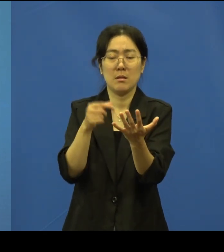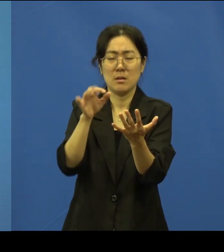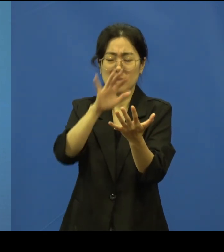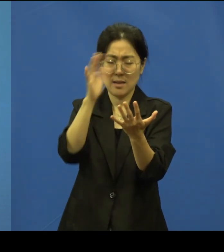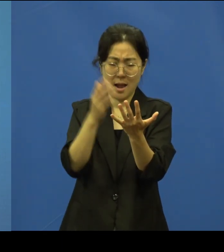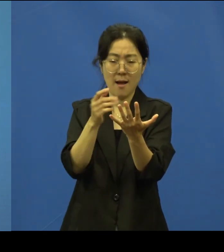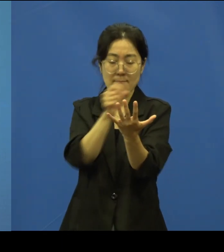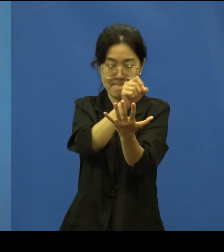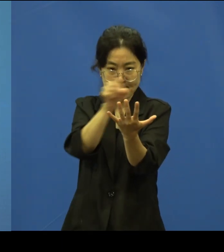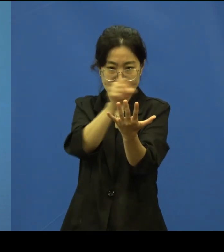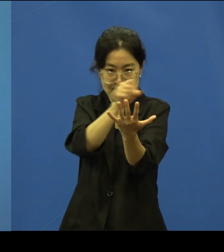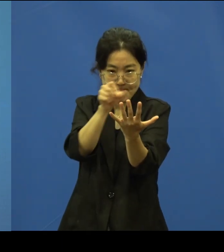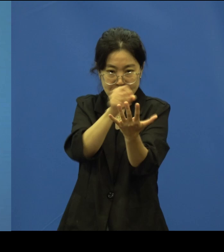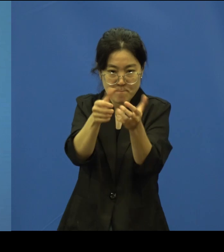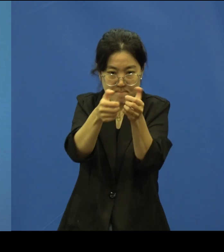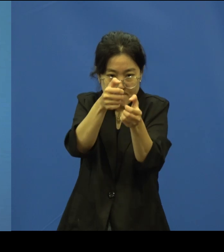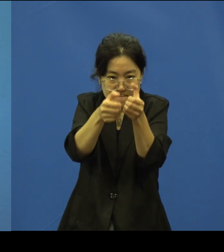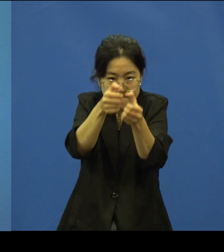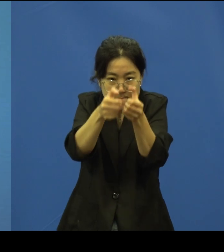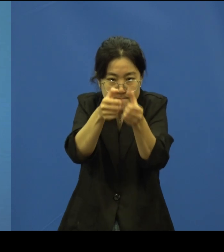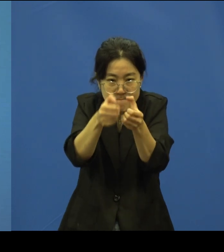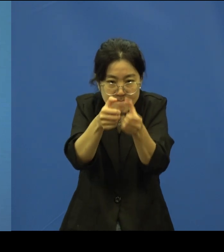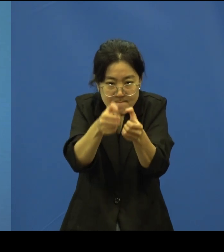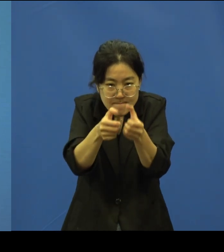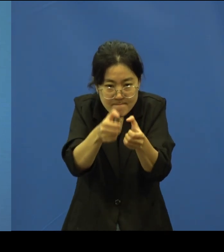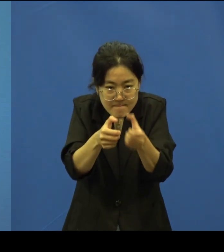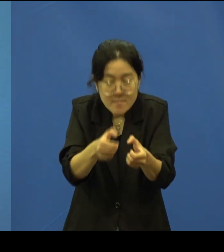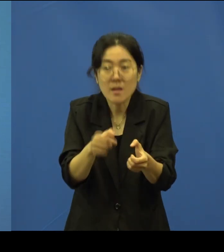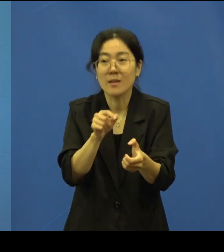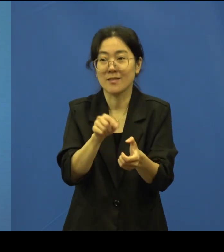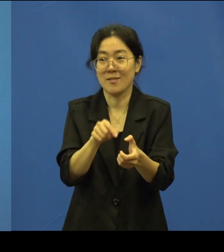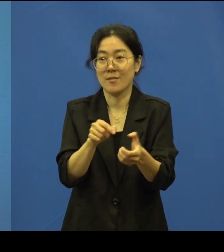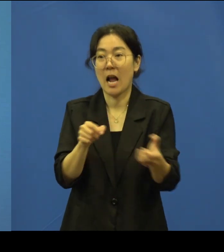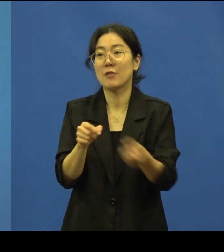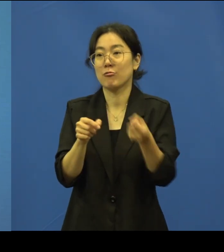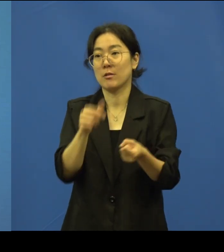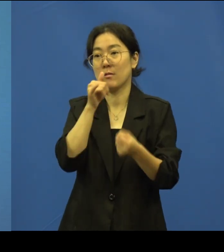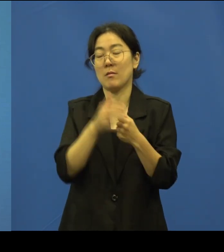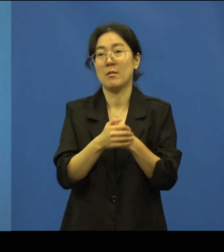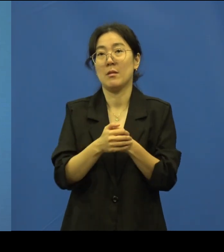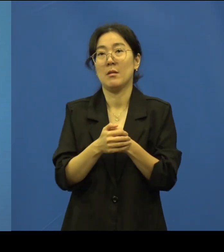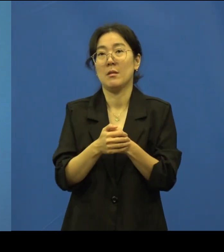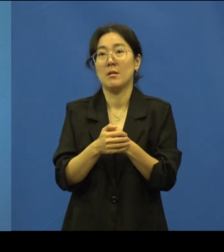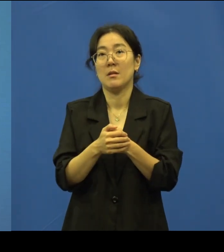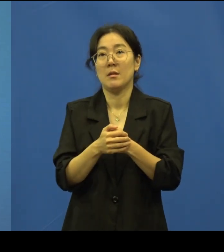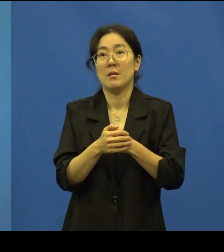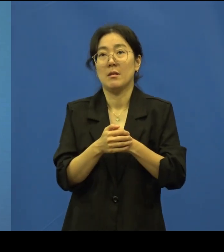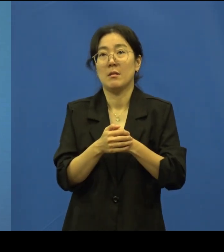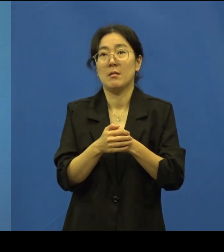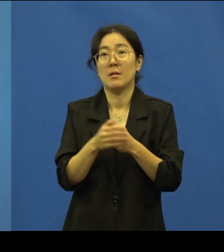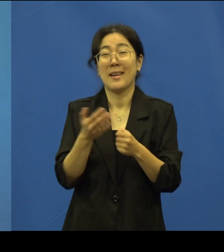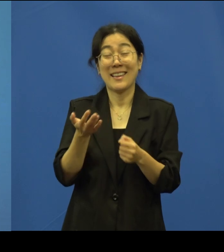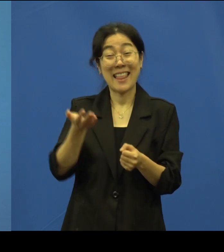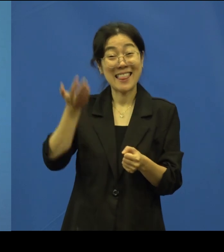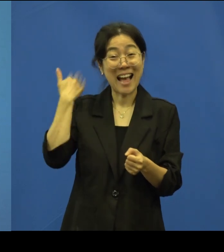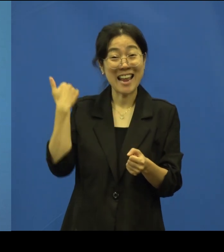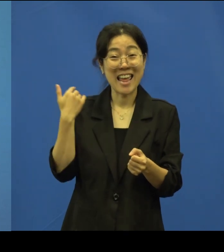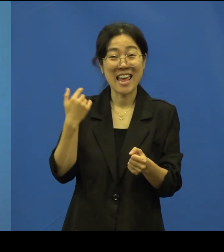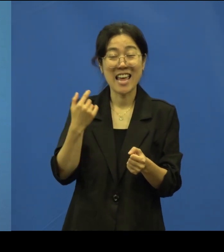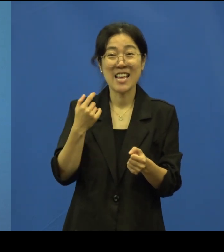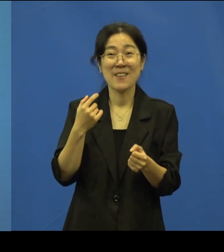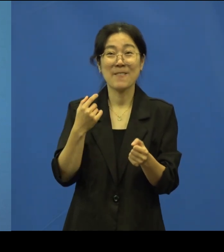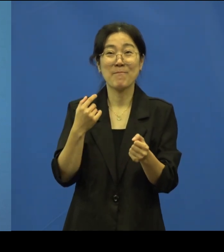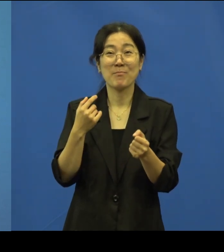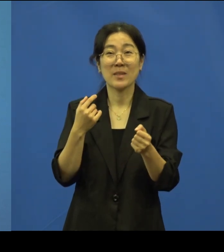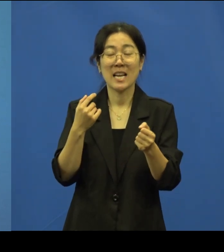기도 제목을 써가지고 이 기도 수첩을 예전에 이 종이로 된 거는 이 새벽에